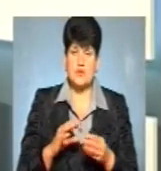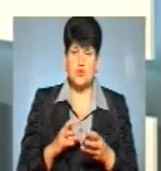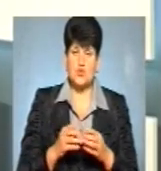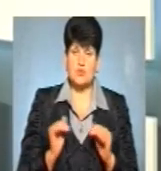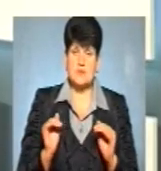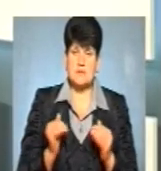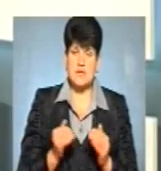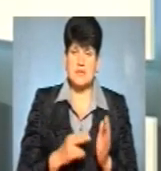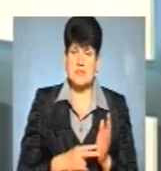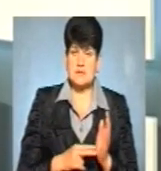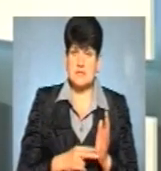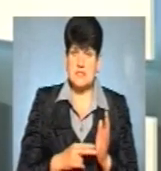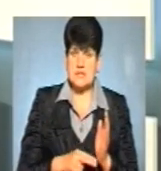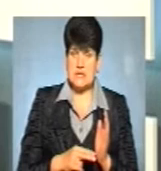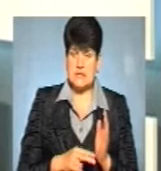зменшилася з там